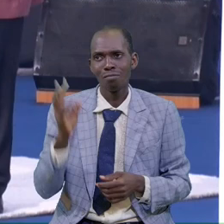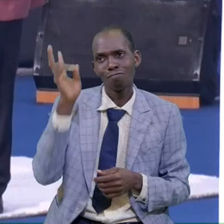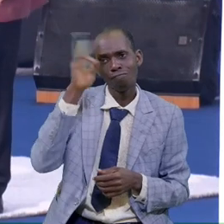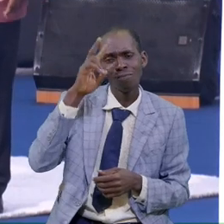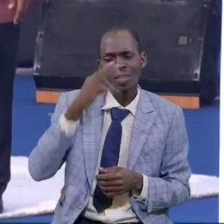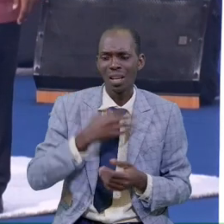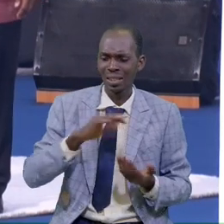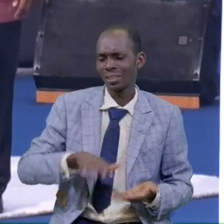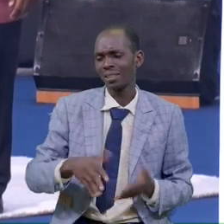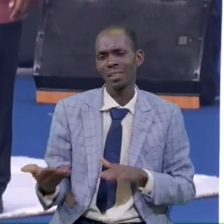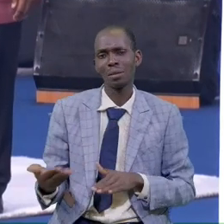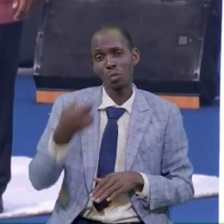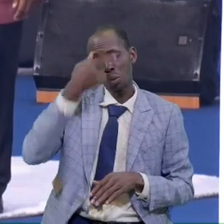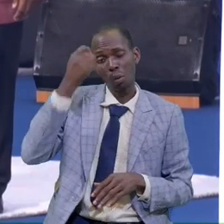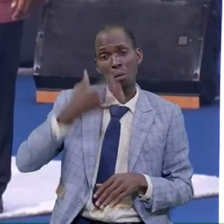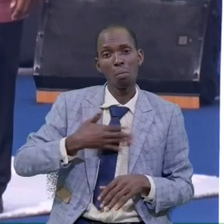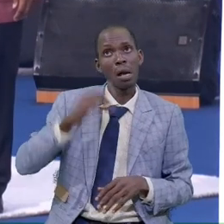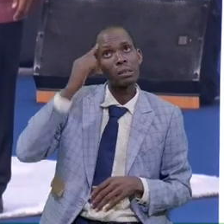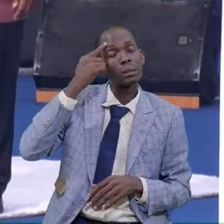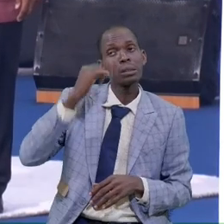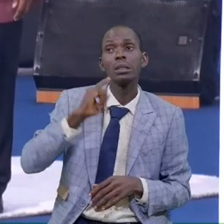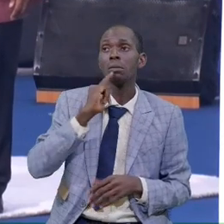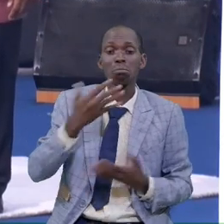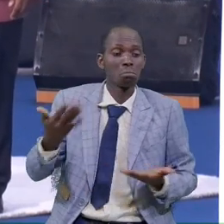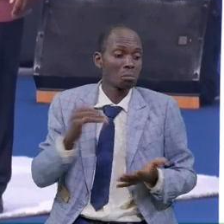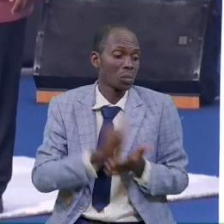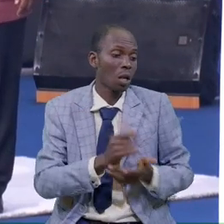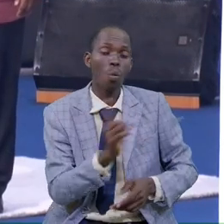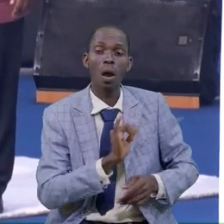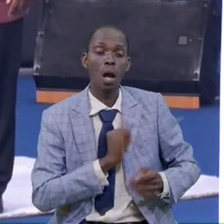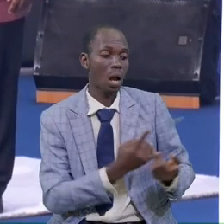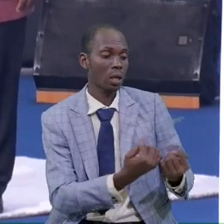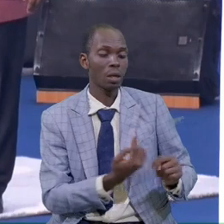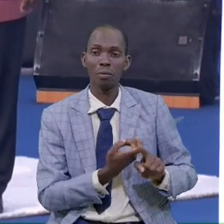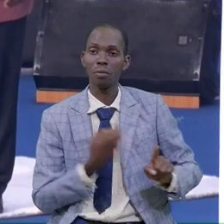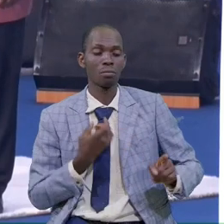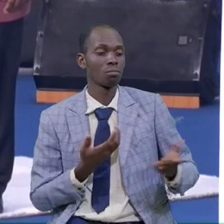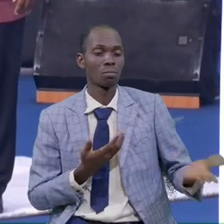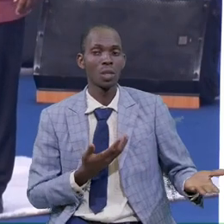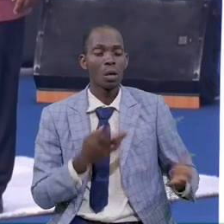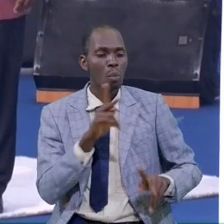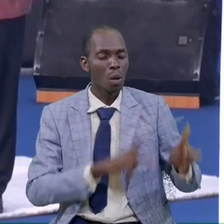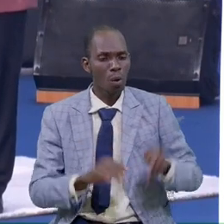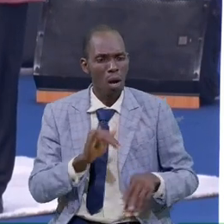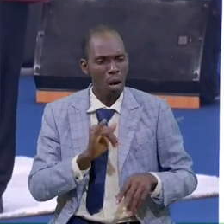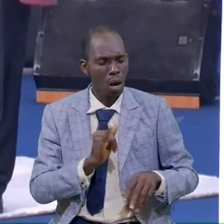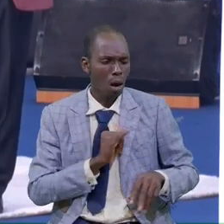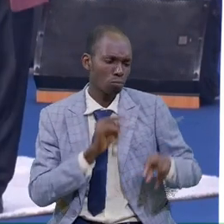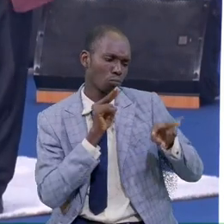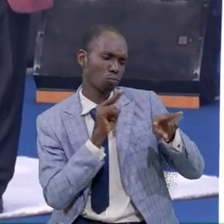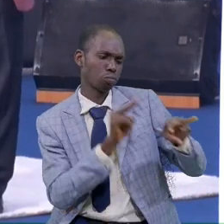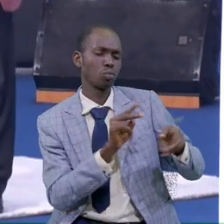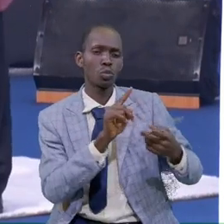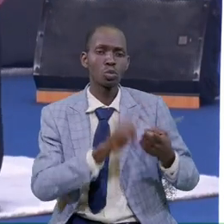que mes pensées, voici, je vois d'où je viens. Et ceux que je connaissais plus